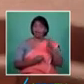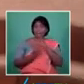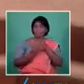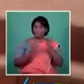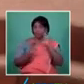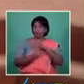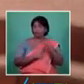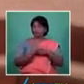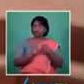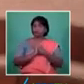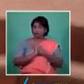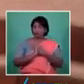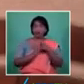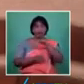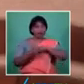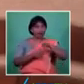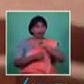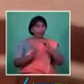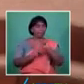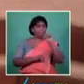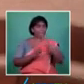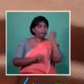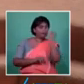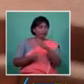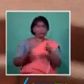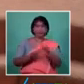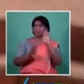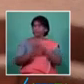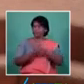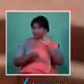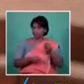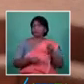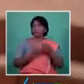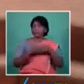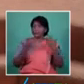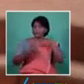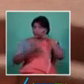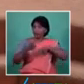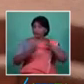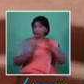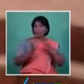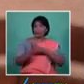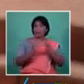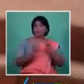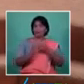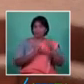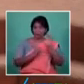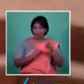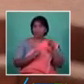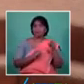ප්‍රවෘත්තිය සඳහා රටේ උත්තරීතර මාධ්‍යනය වෙන පාර්ලිමේන්තුවට අපහාස වන ආකාරයෙන් ප්‍රකාශ සිදු කිරීමද පත්තර කියවන ඇතැම් මාධ්‍යවේදීන් කටයුතු කර